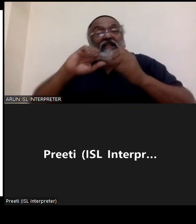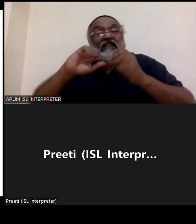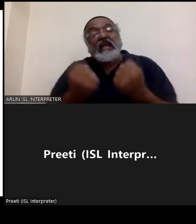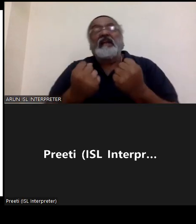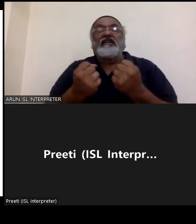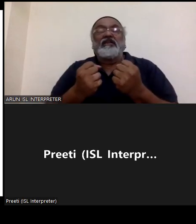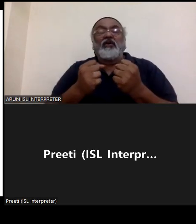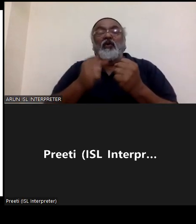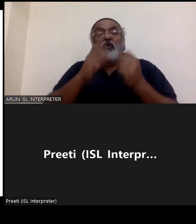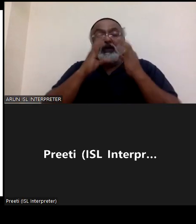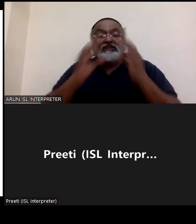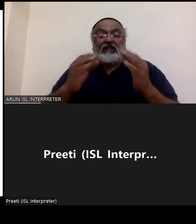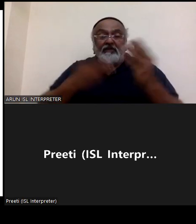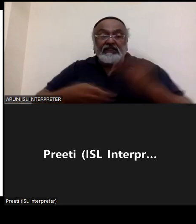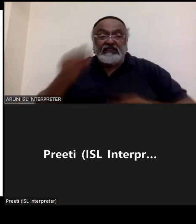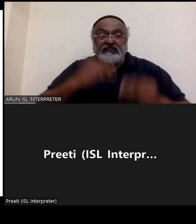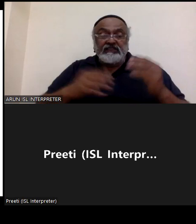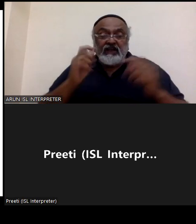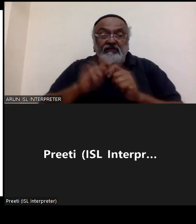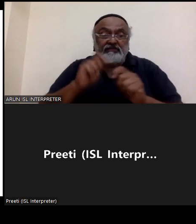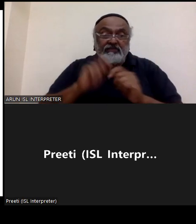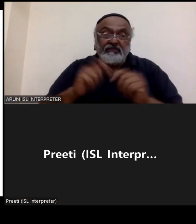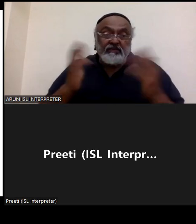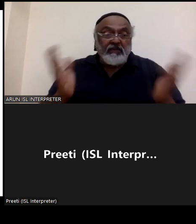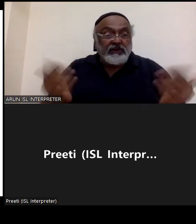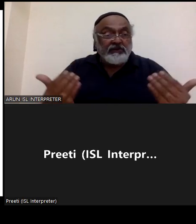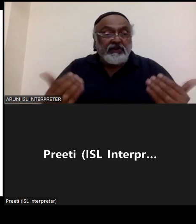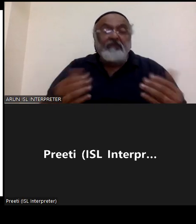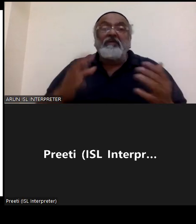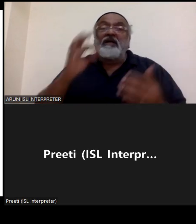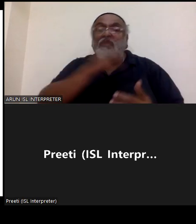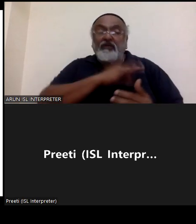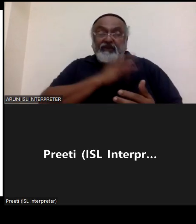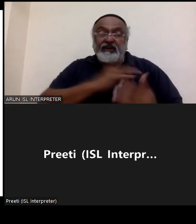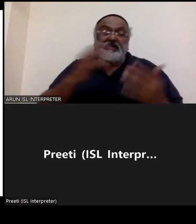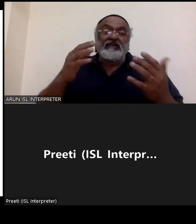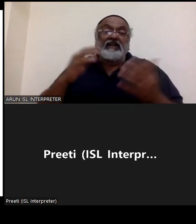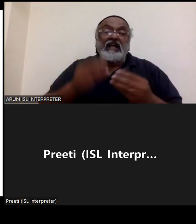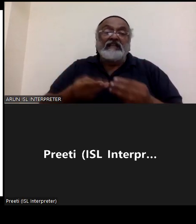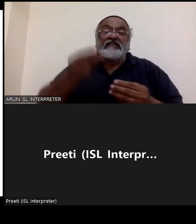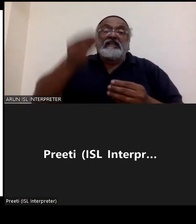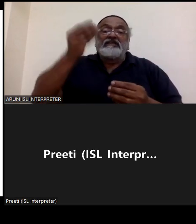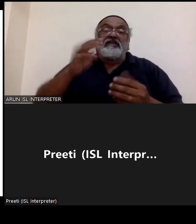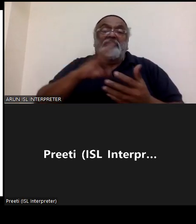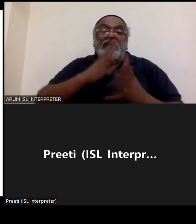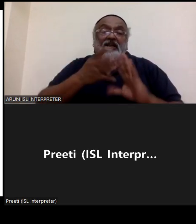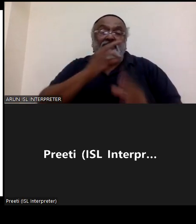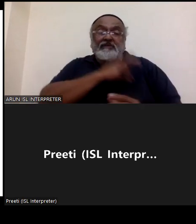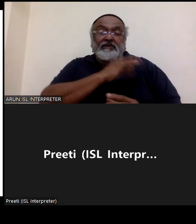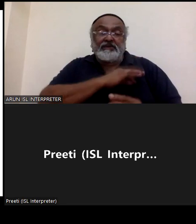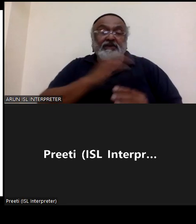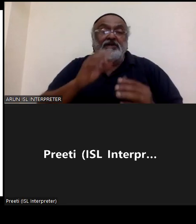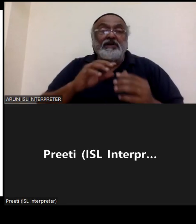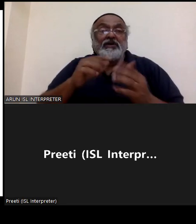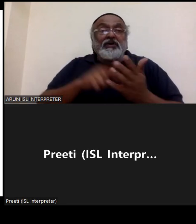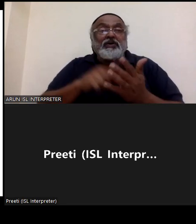ऑन अ बिजनेस एक्टिविटी, derive profits out of it, derive surplus out of it, and then reutilize that